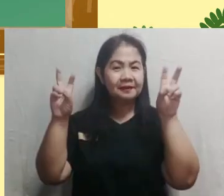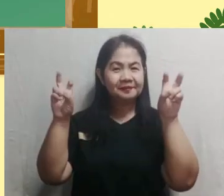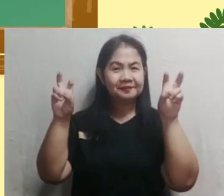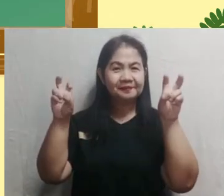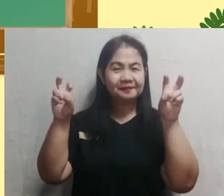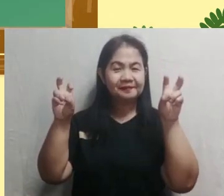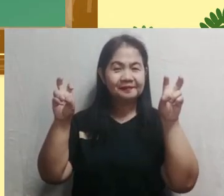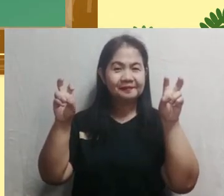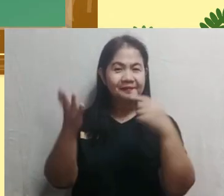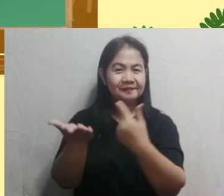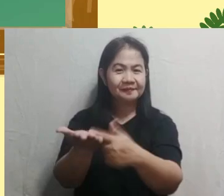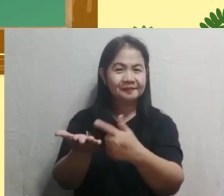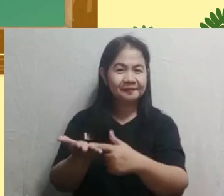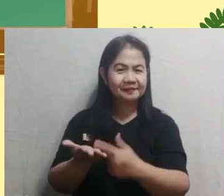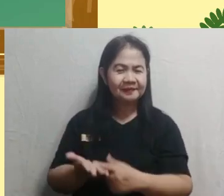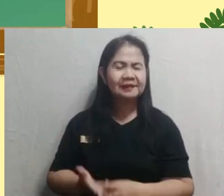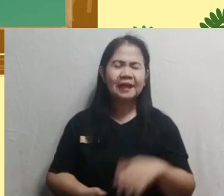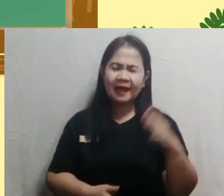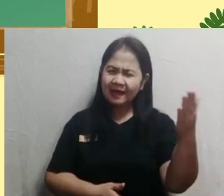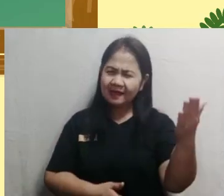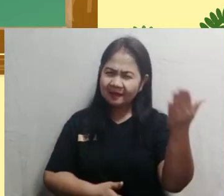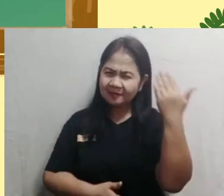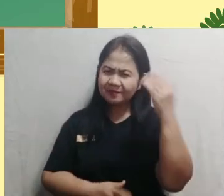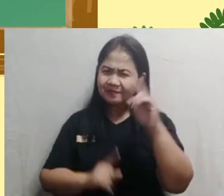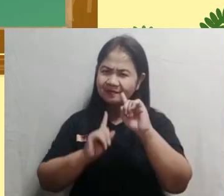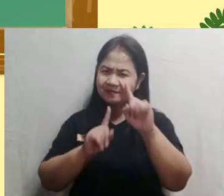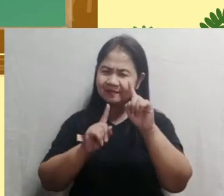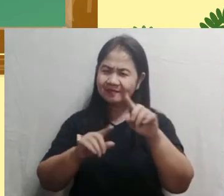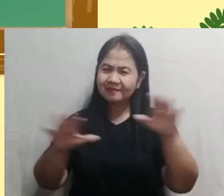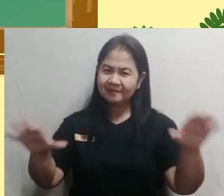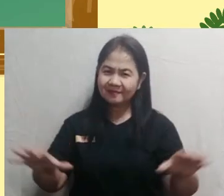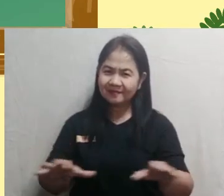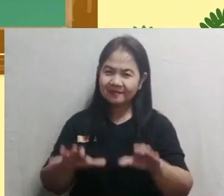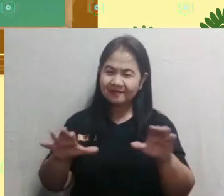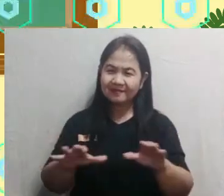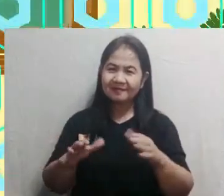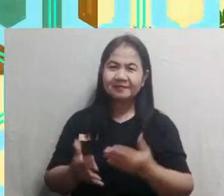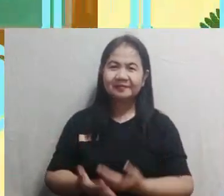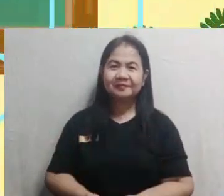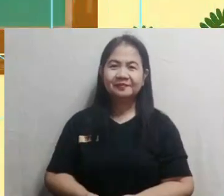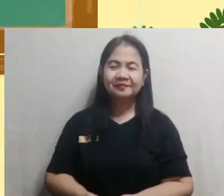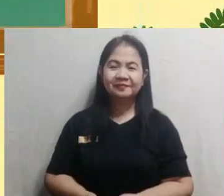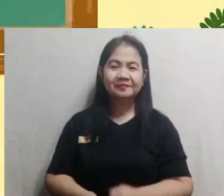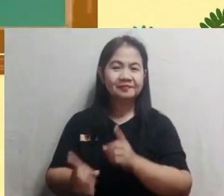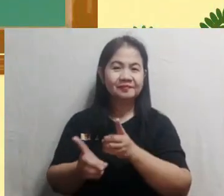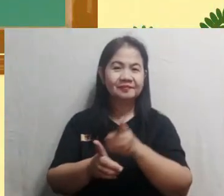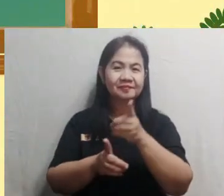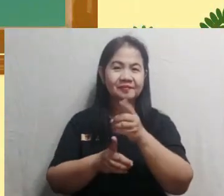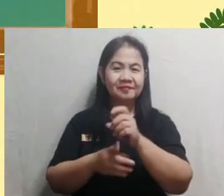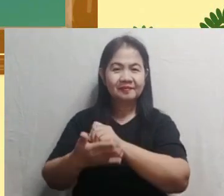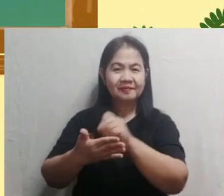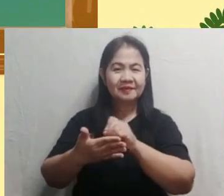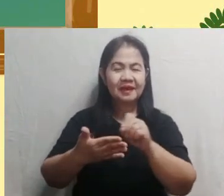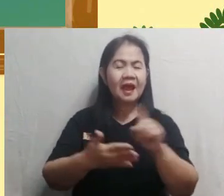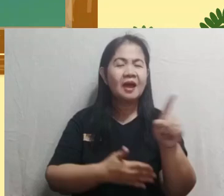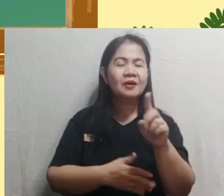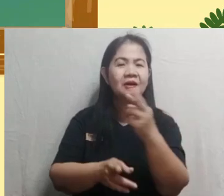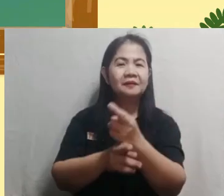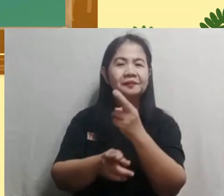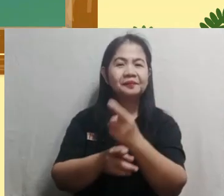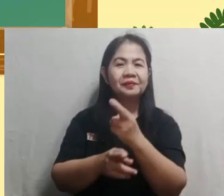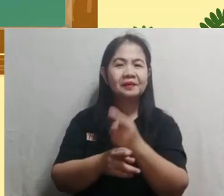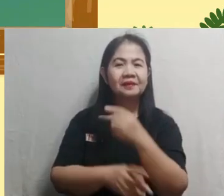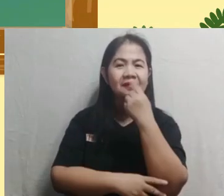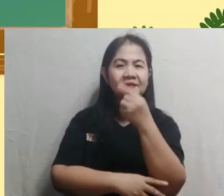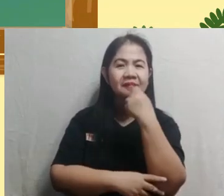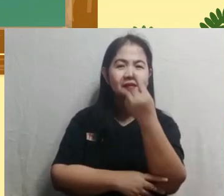tatalakayin. Halina't sagutin mo ang gawain ito! Panuto, isulat kung anong